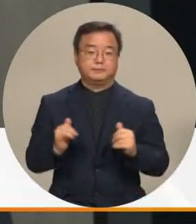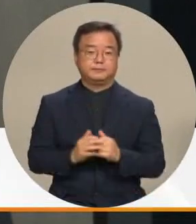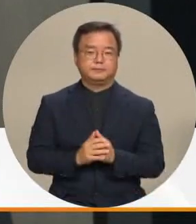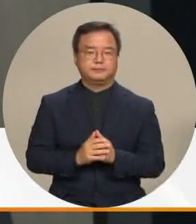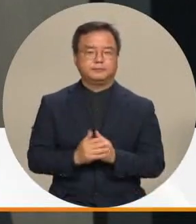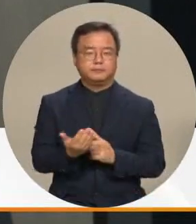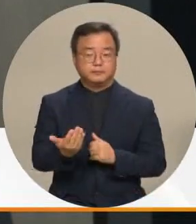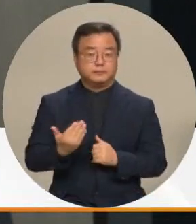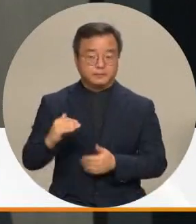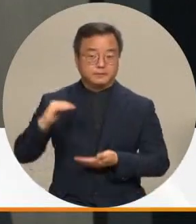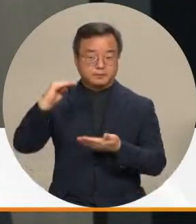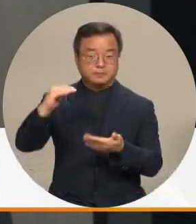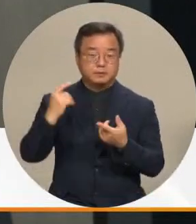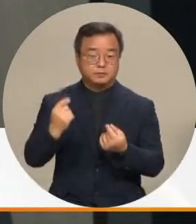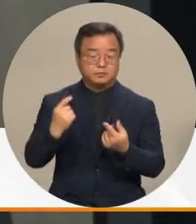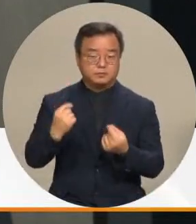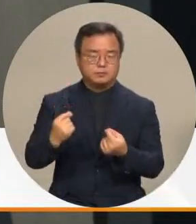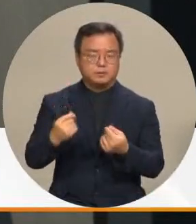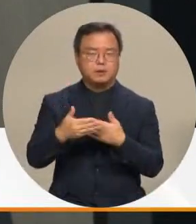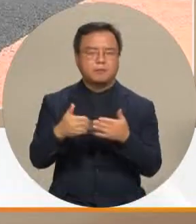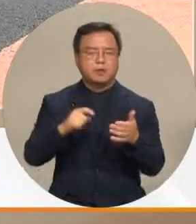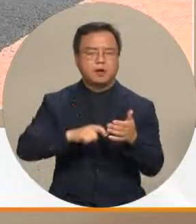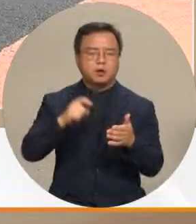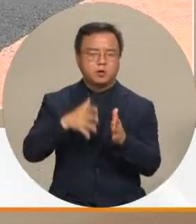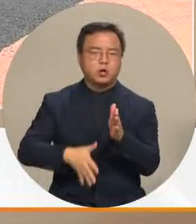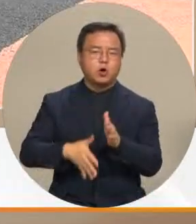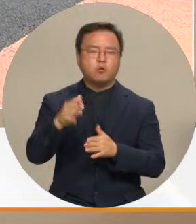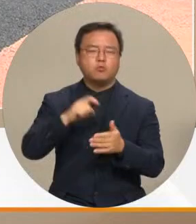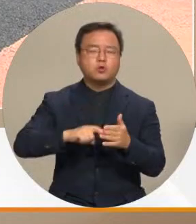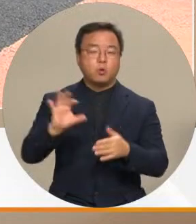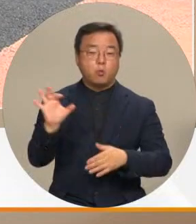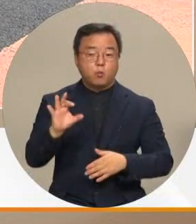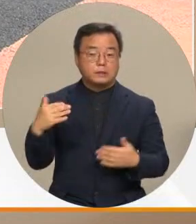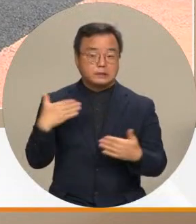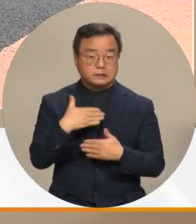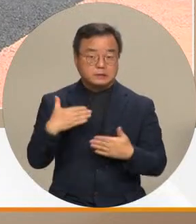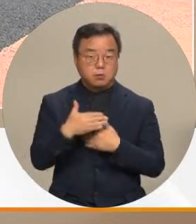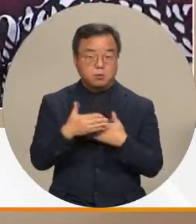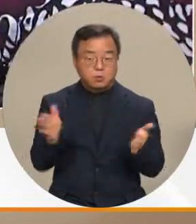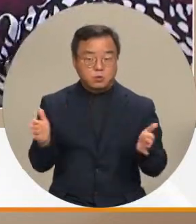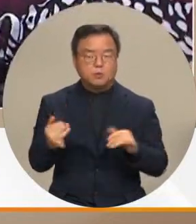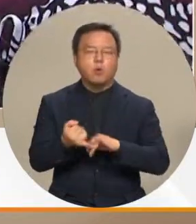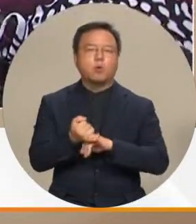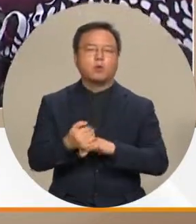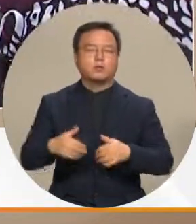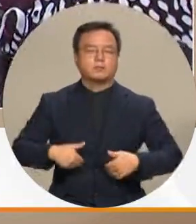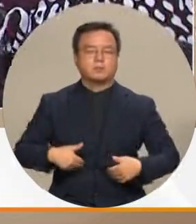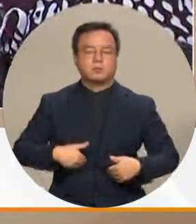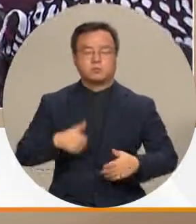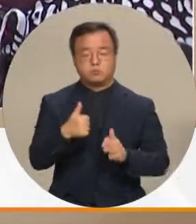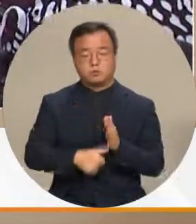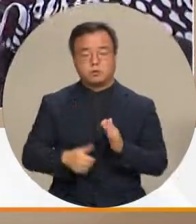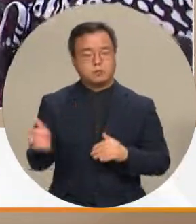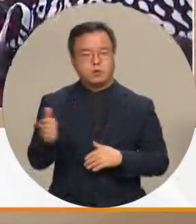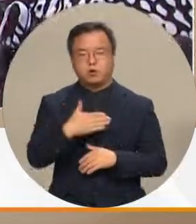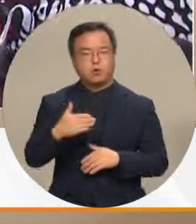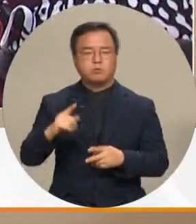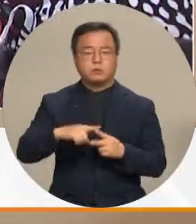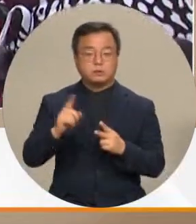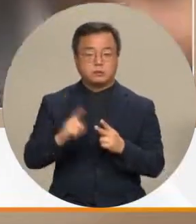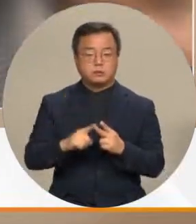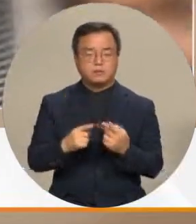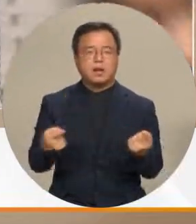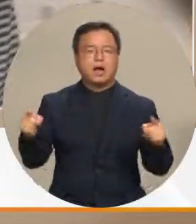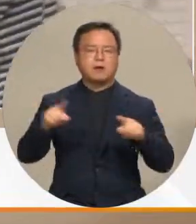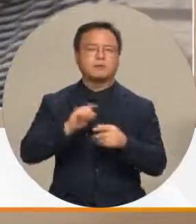앞서 말씀드린 것처럼 쪽방 건물 자체에 화장실 샤워실 등이 필수 시설은 없거나 공동으로 사용하고 있기 때문에